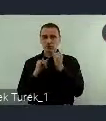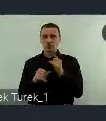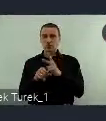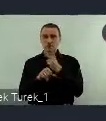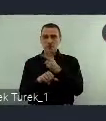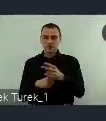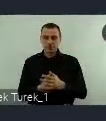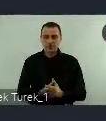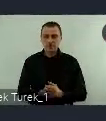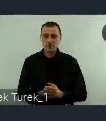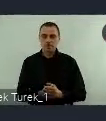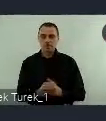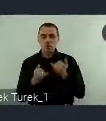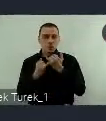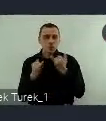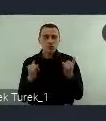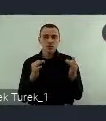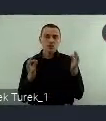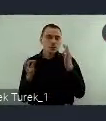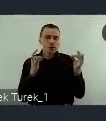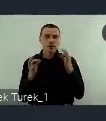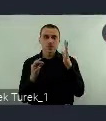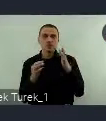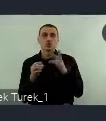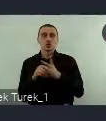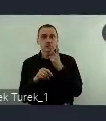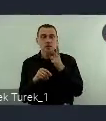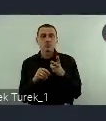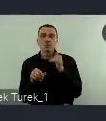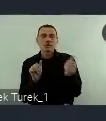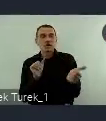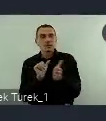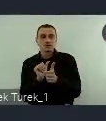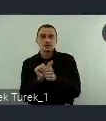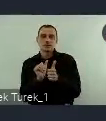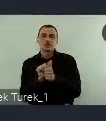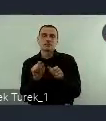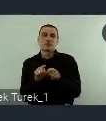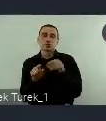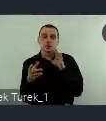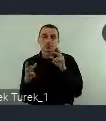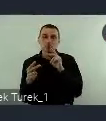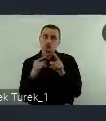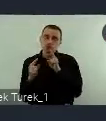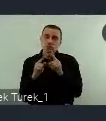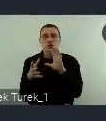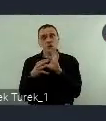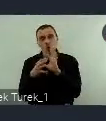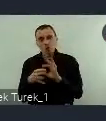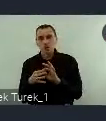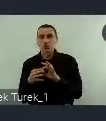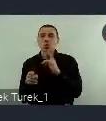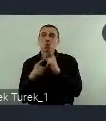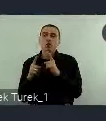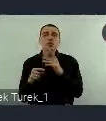włączające informuje o tym że będziesz dostępny informuje o tym że za system informuje o tym że można się z tobą skontaktować i pogadać o tym